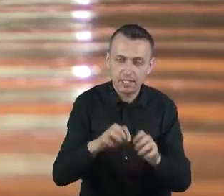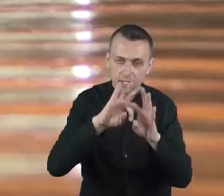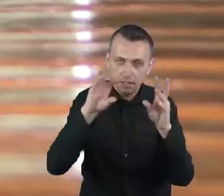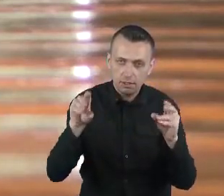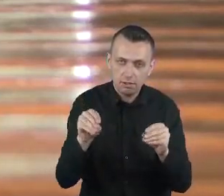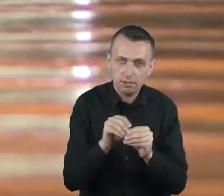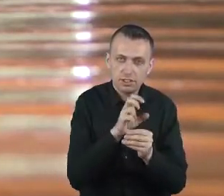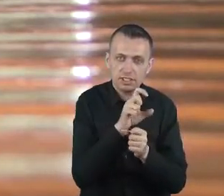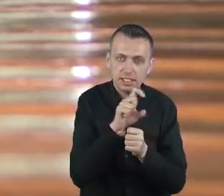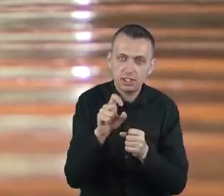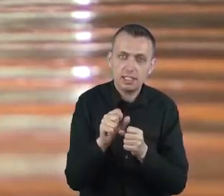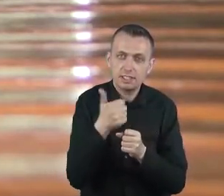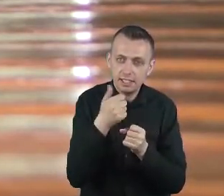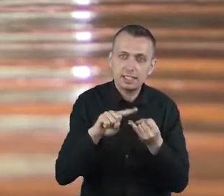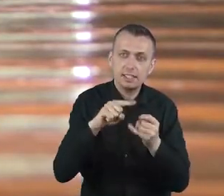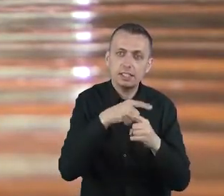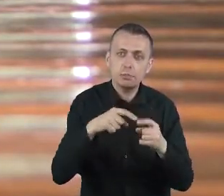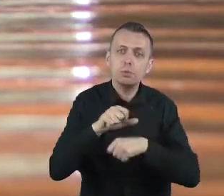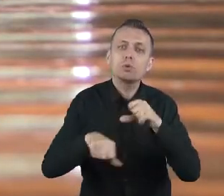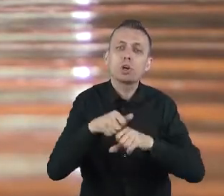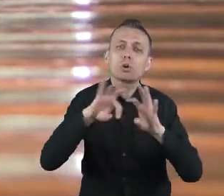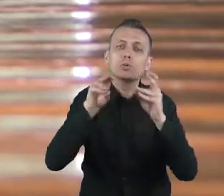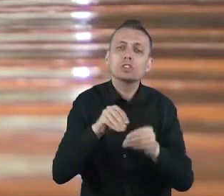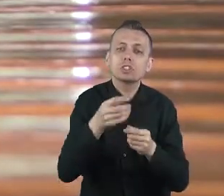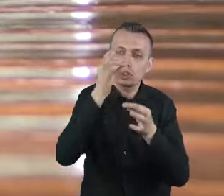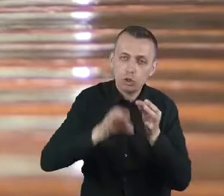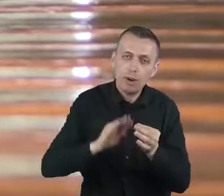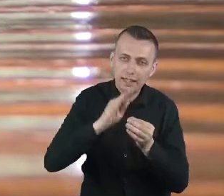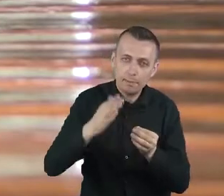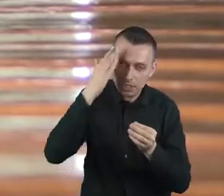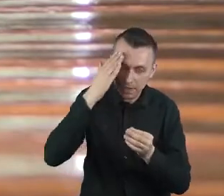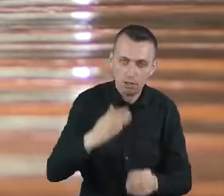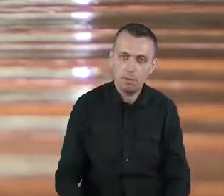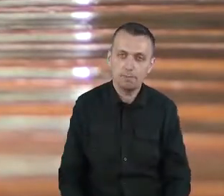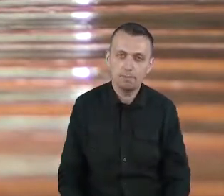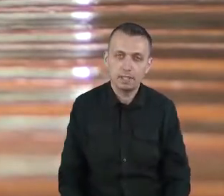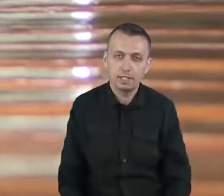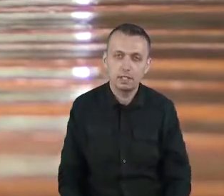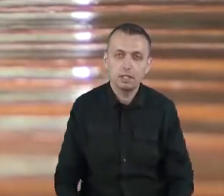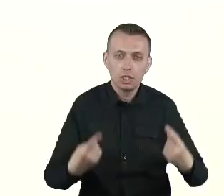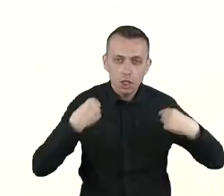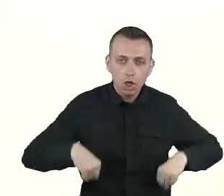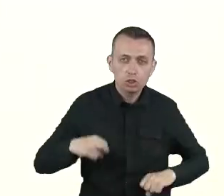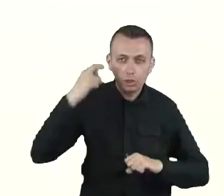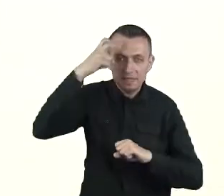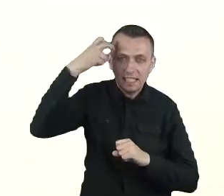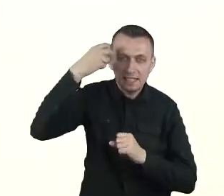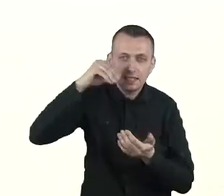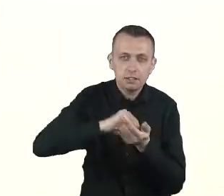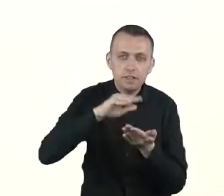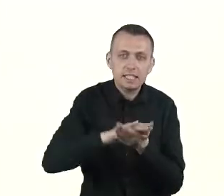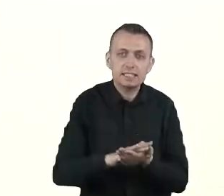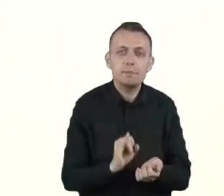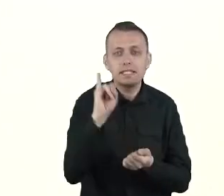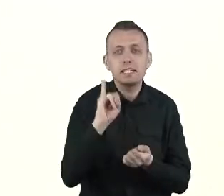zakończenia wszystkich procedur akredytacyjnych to 1,5 roku. Dla Wiadomości Dnia, Anna Królak. Osoby